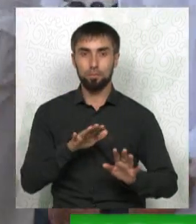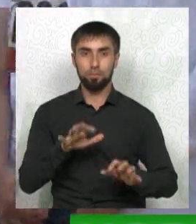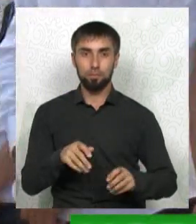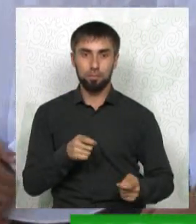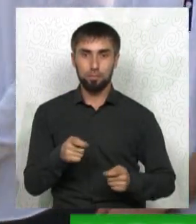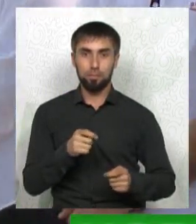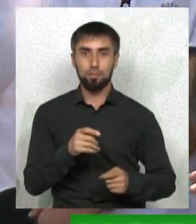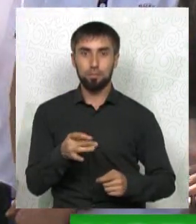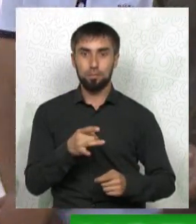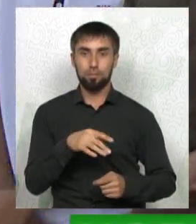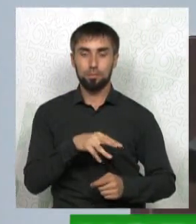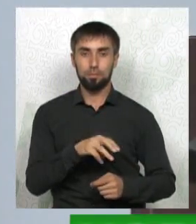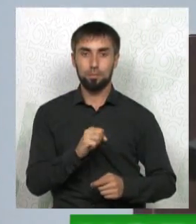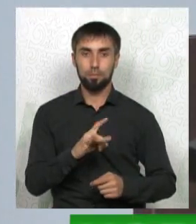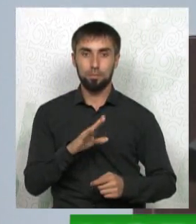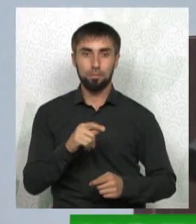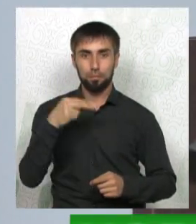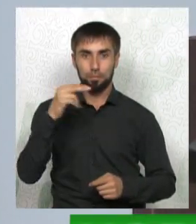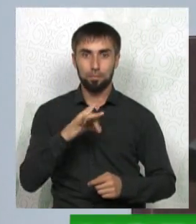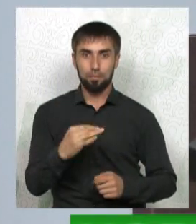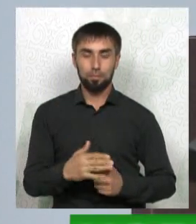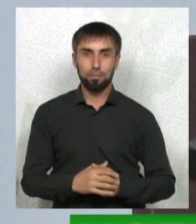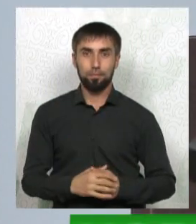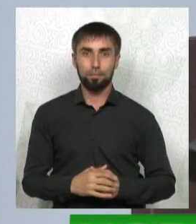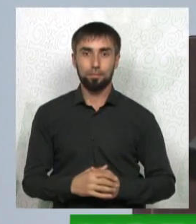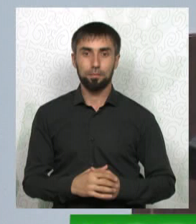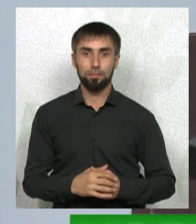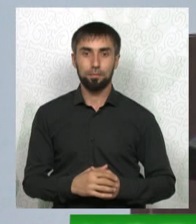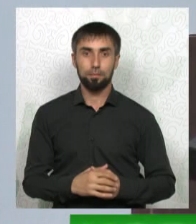правительства региона Марьям Амриева. Президент Российской Федерации,